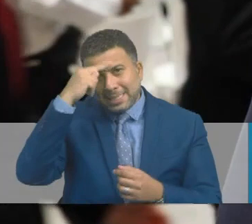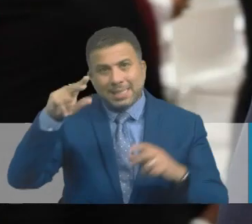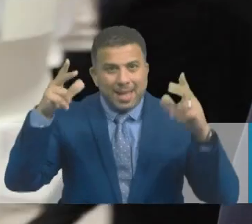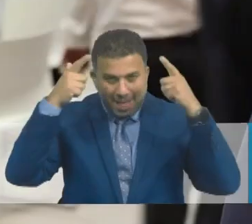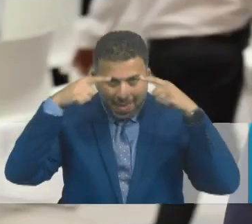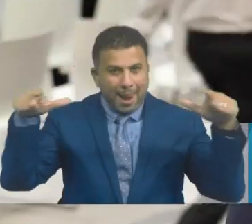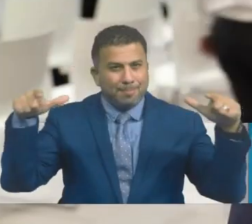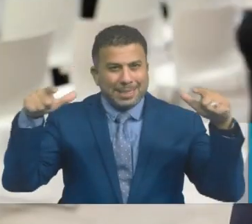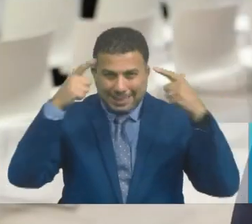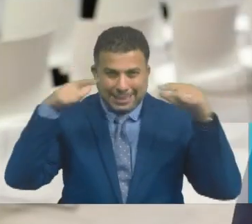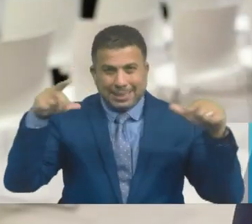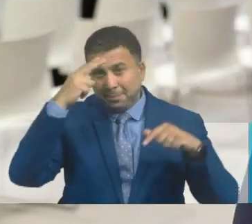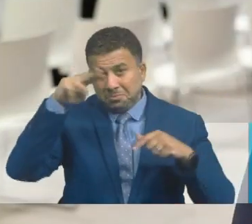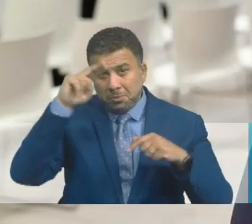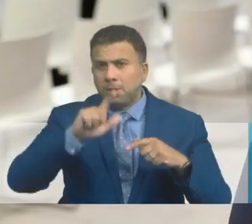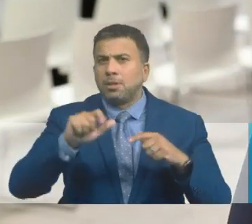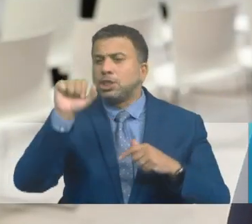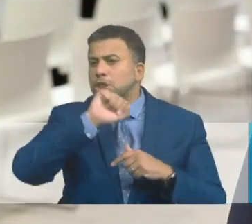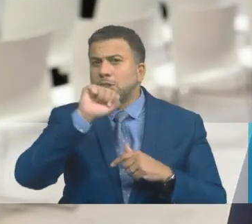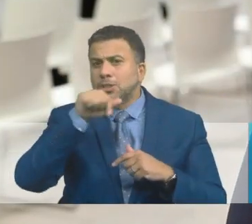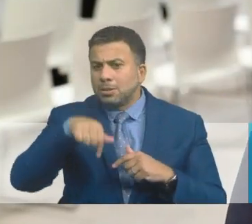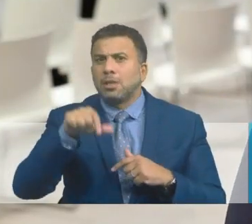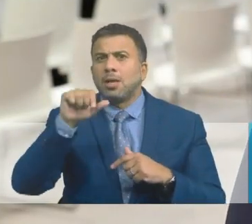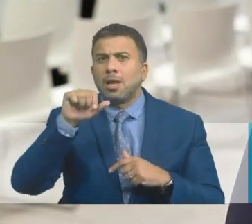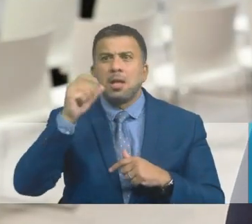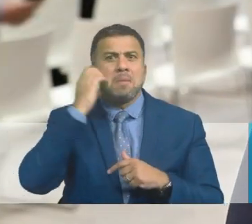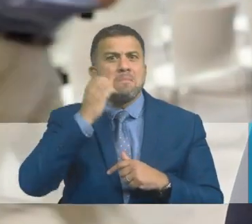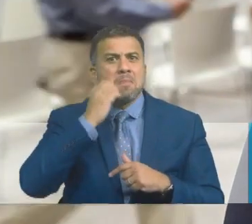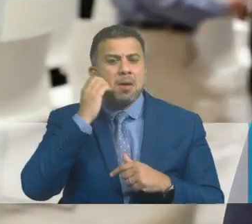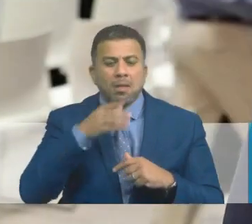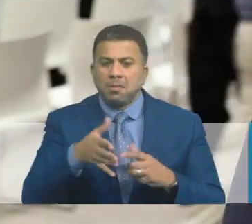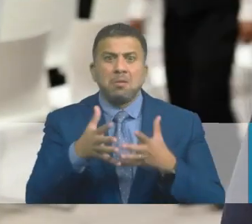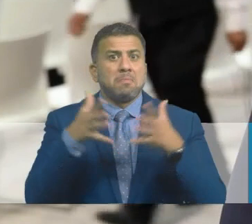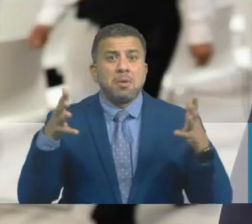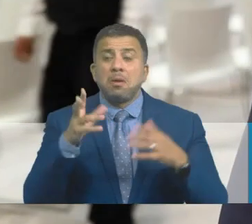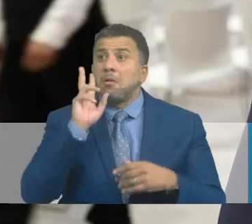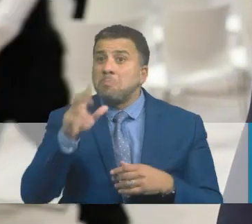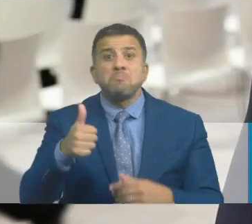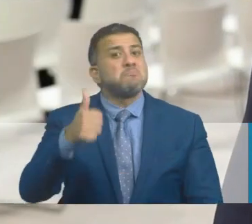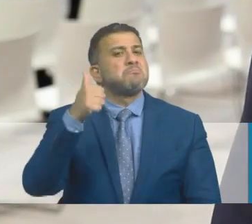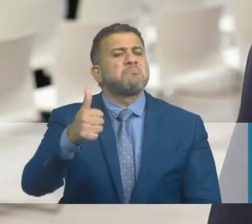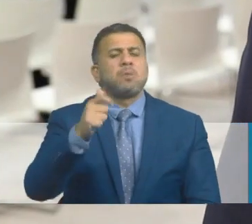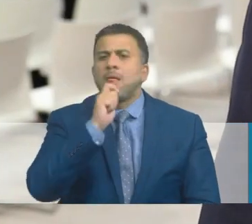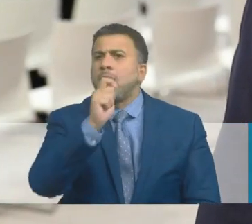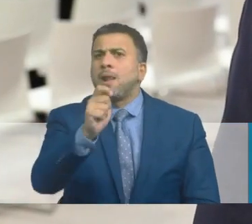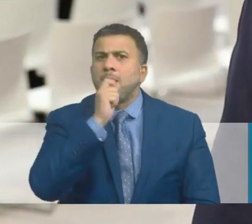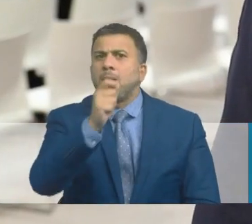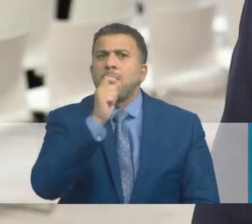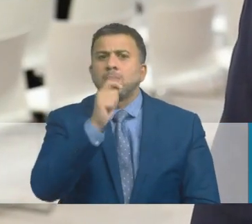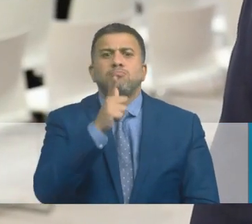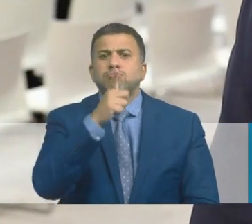أيضا تغطي هذا الحدث والتواجد الإماراتي بشكل كبير، والحمد لله شفنا النتائج طيبة وشفنا اللقاءات وشفنا